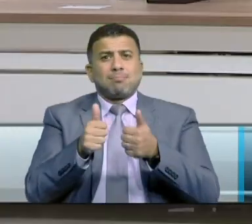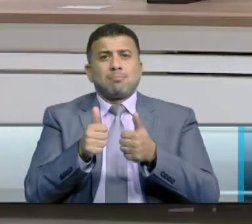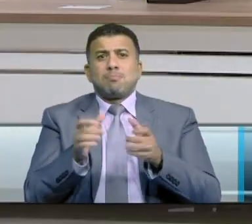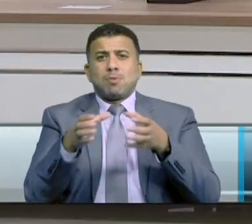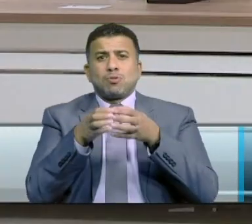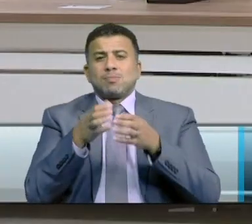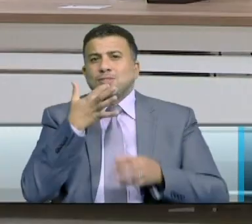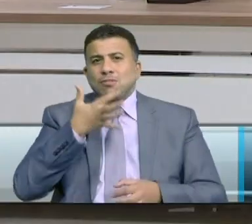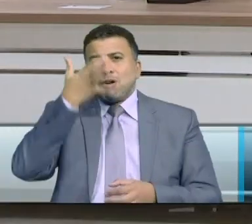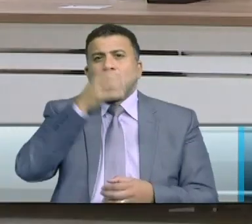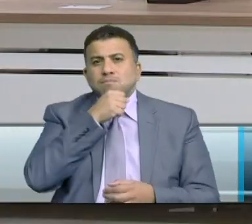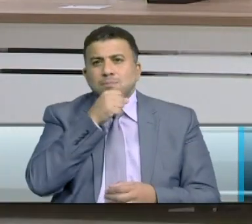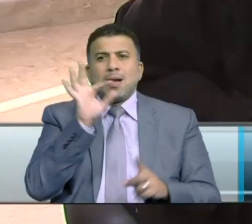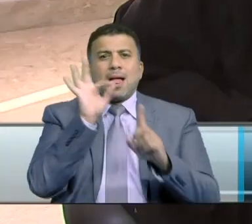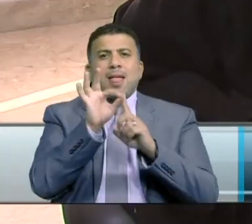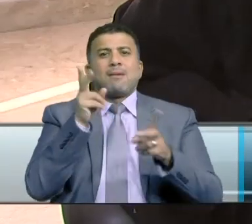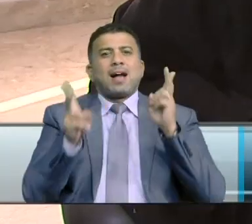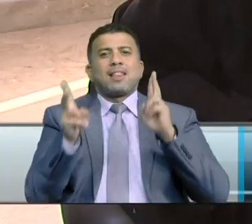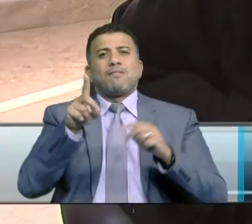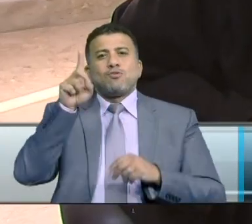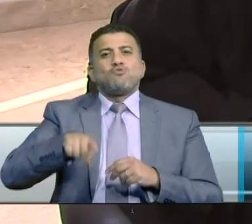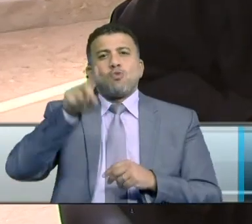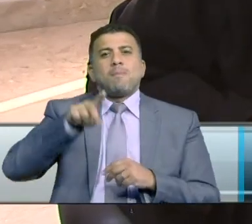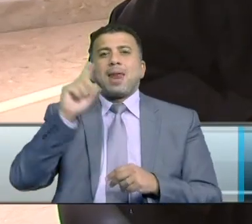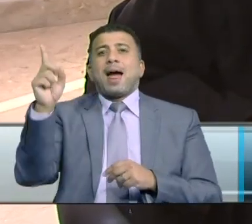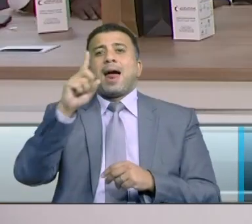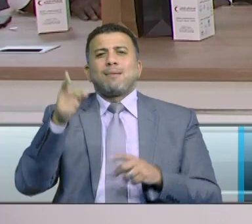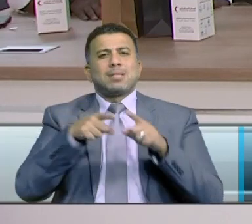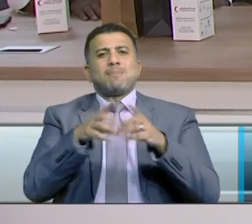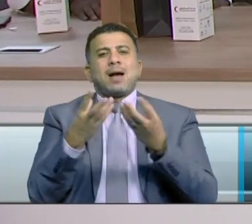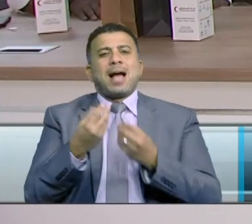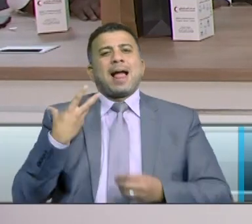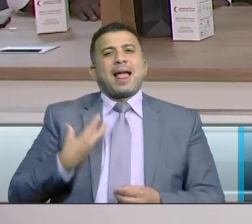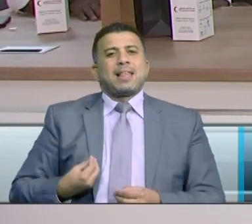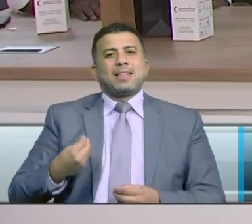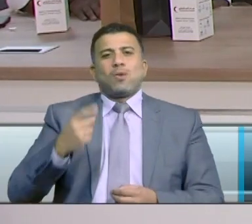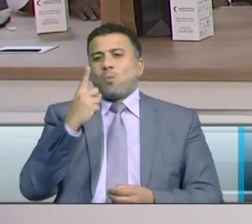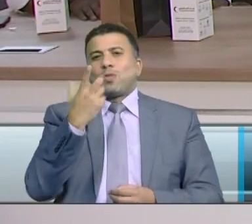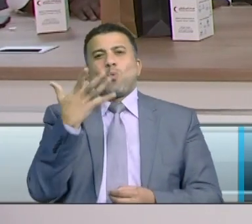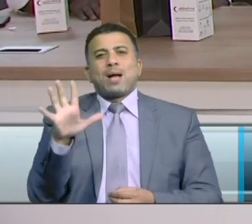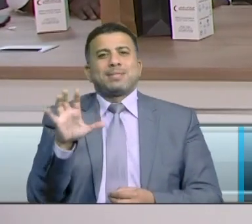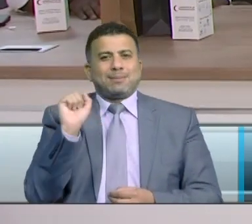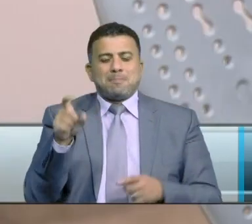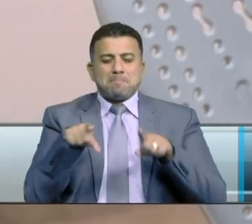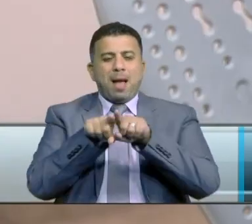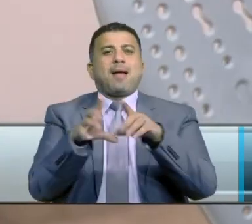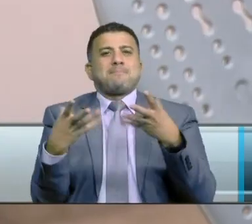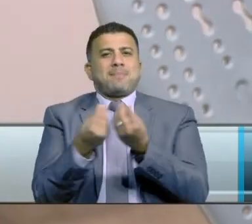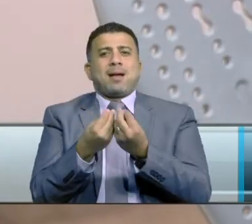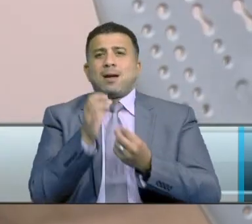مجموعه من كبار السن بهدف الاحتفال بيومهم العالمي بالتزامن مع العيد الوطني الحالي والخمسين للدوله